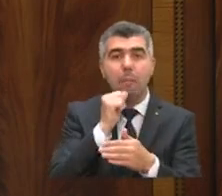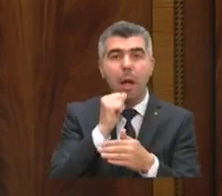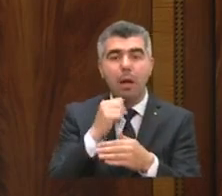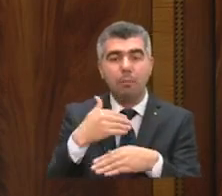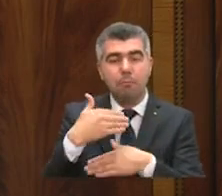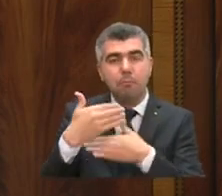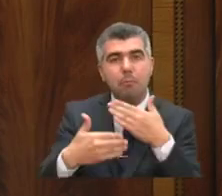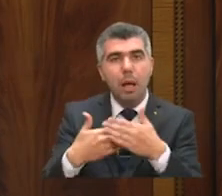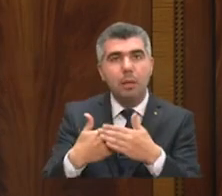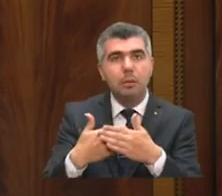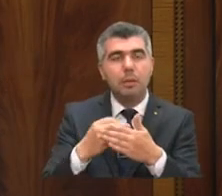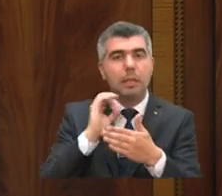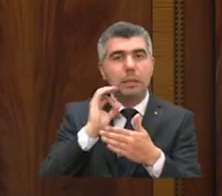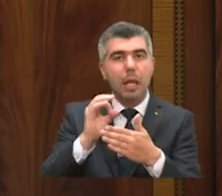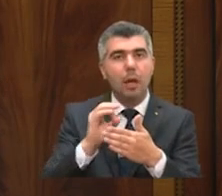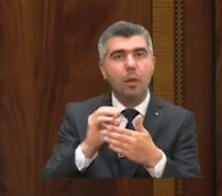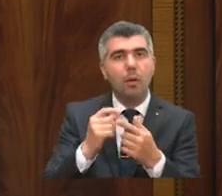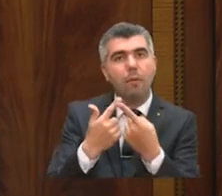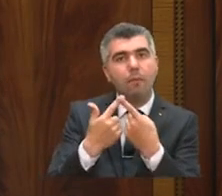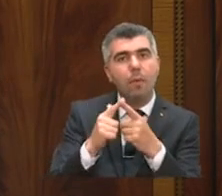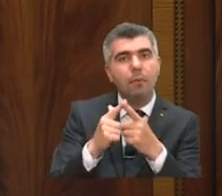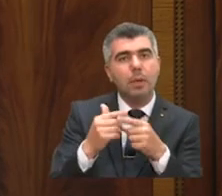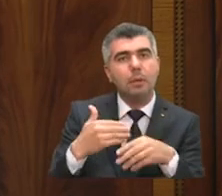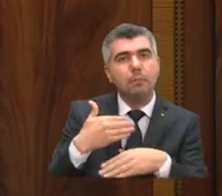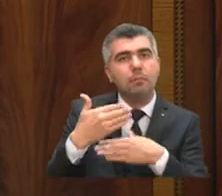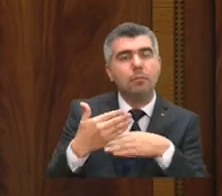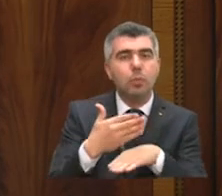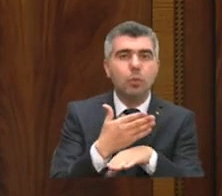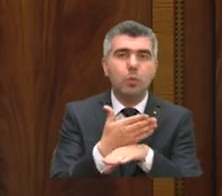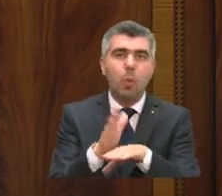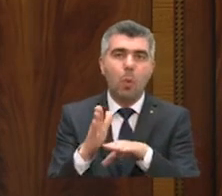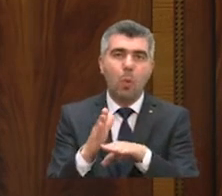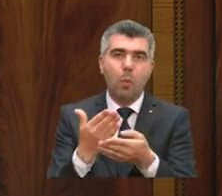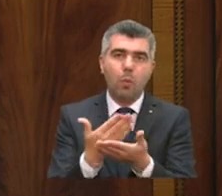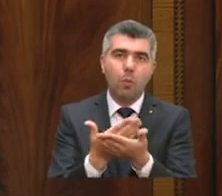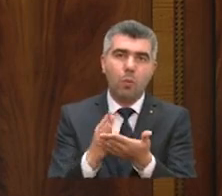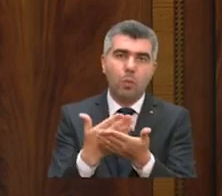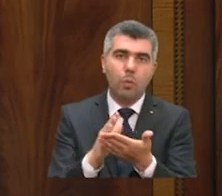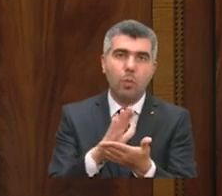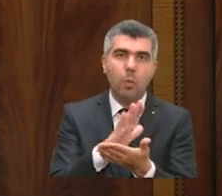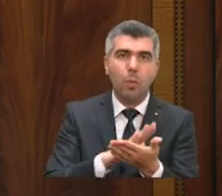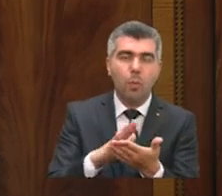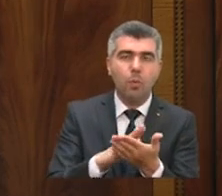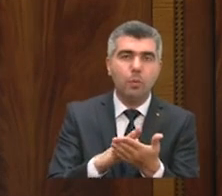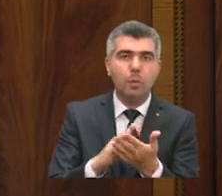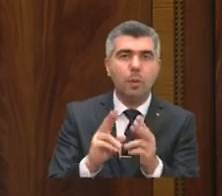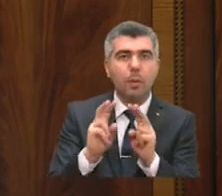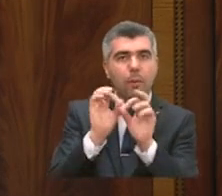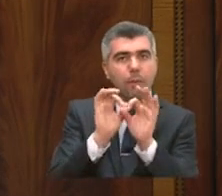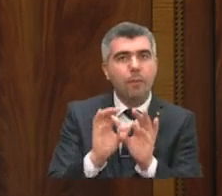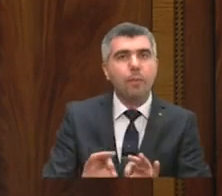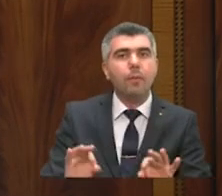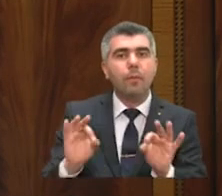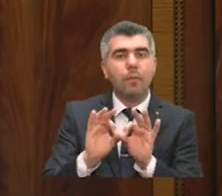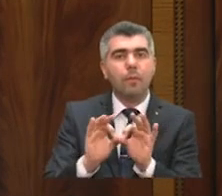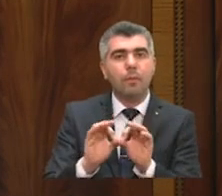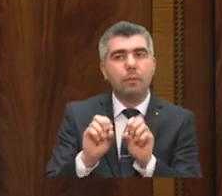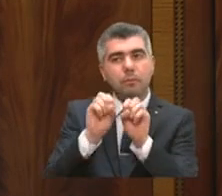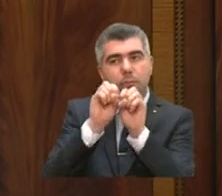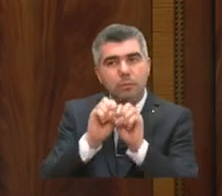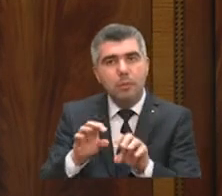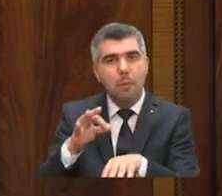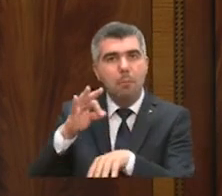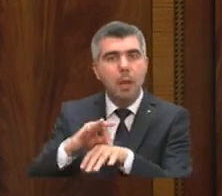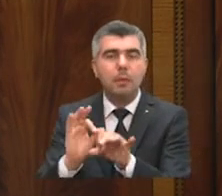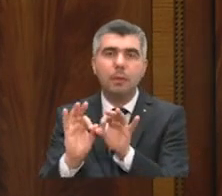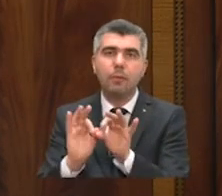من بعد كيولي كيكرموا كيقصحوا، من بعد داك القشره كطيح. ملي كطيح القشره ما كيبقاش العدوى كتنتقل ليك ساعه.